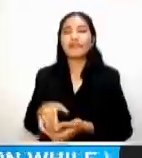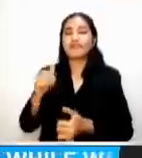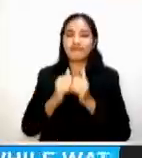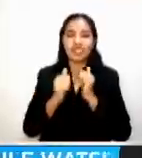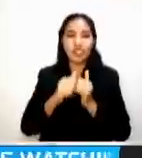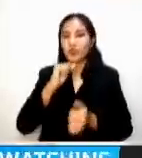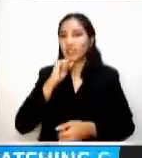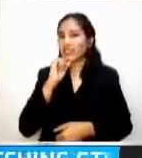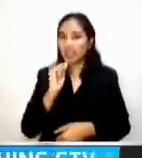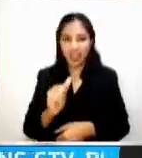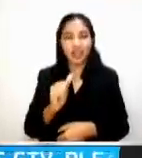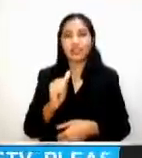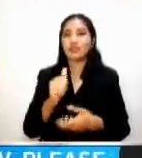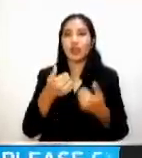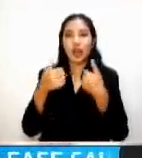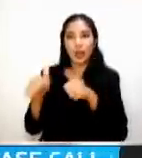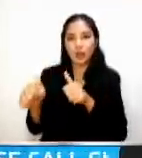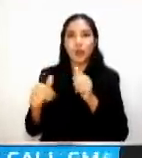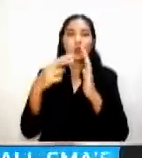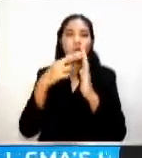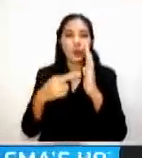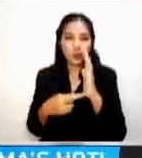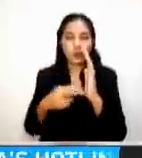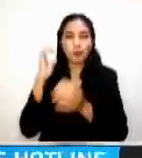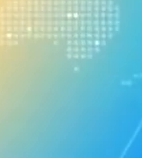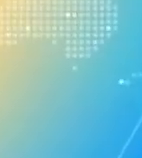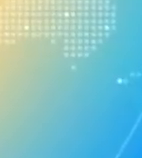safety protocols ng kumpanya ang dalawang empleyado.